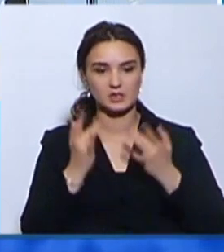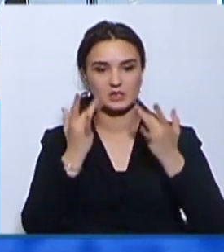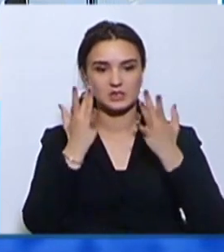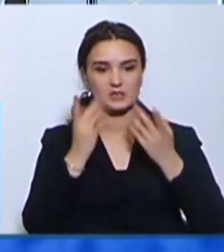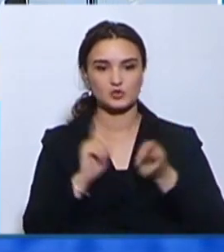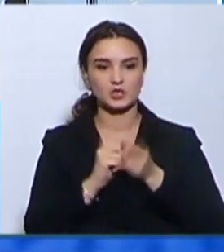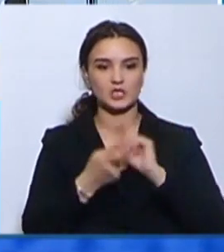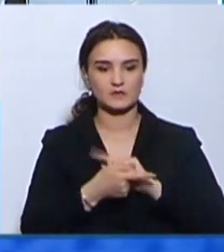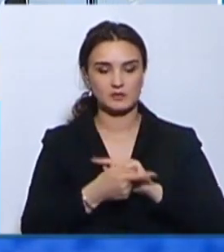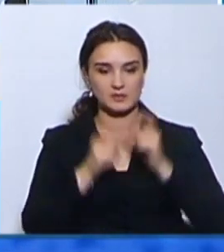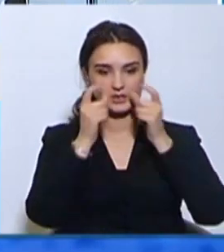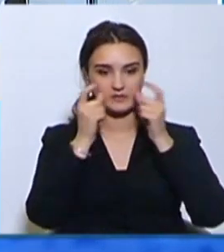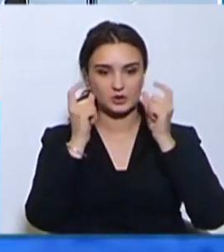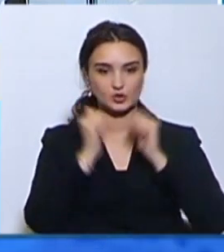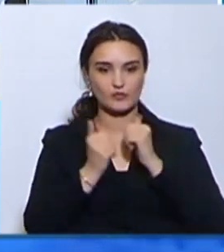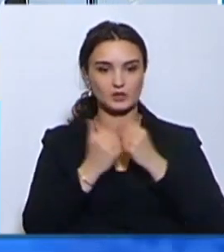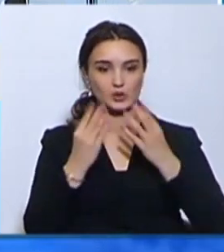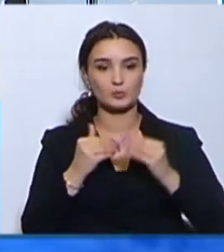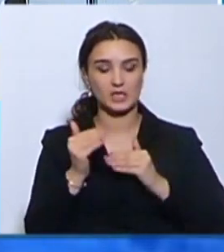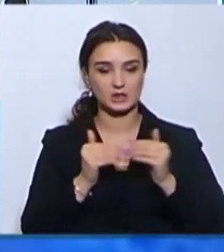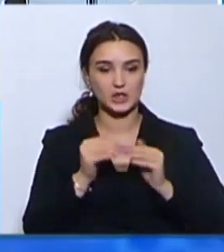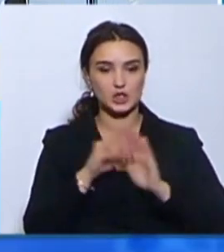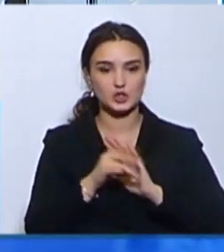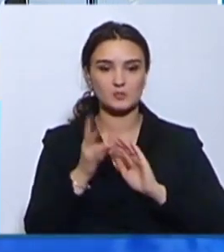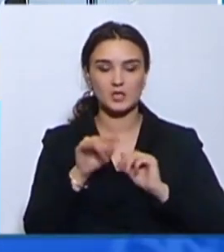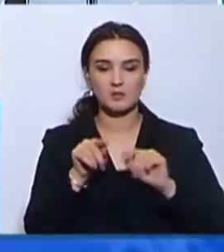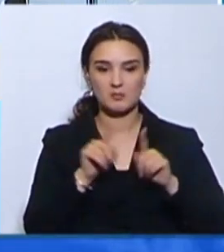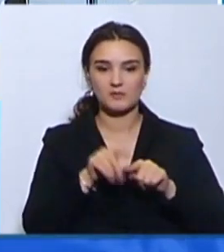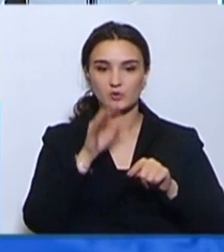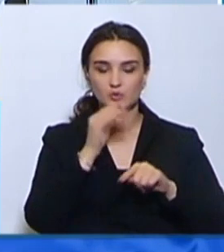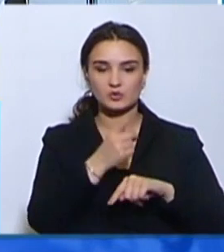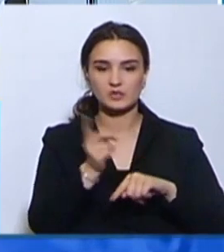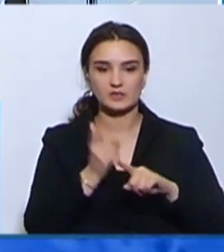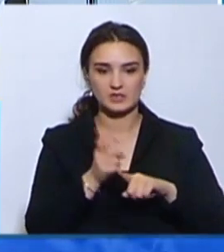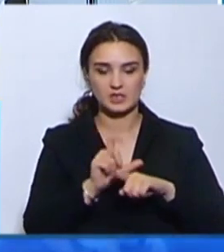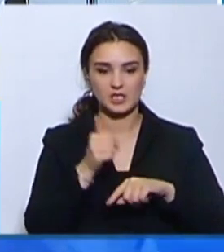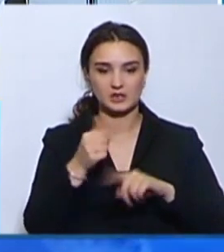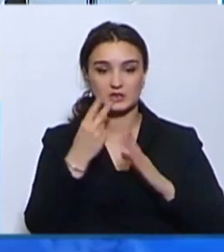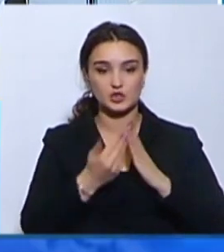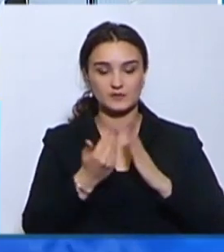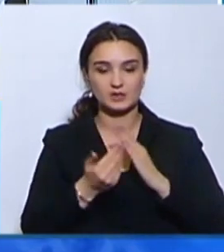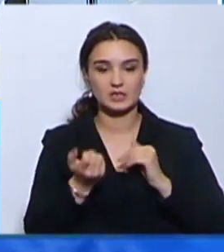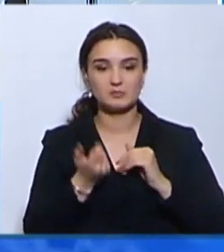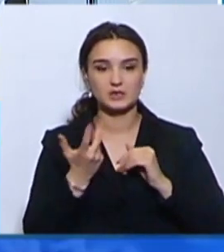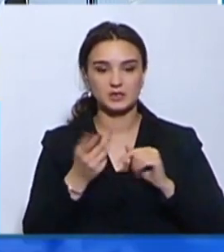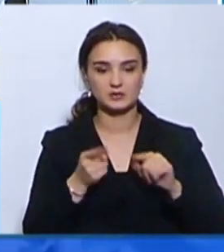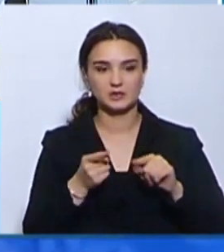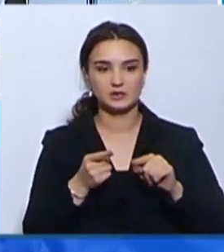ლინზების ჩანაცვლება სათვალით ყოველდღიურ პრაქტიკაში. მაგრამ ამავე დროს თქვენ ძალიან ნათლად წარმოადგენთ,